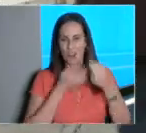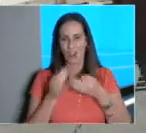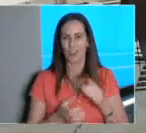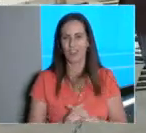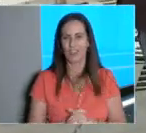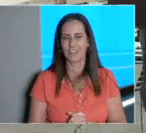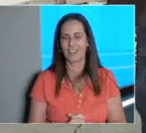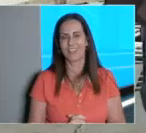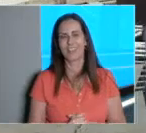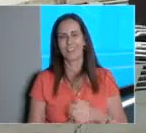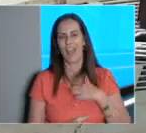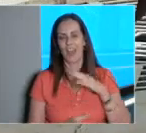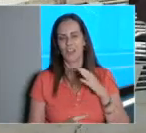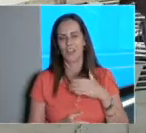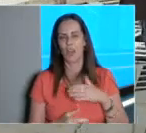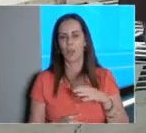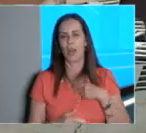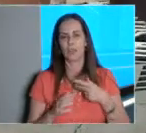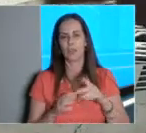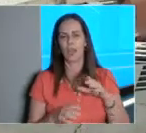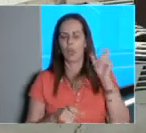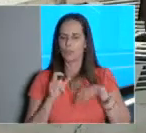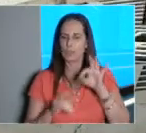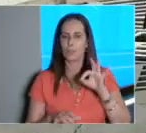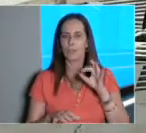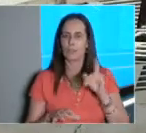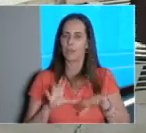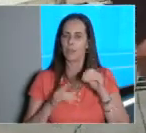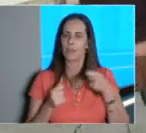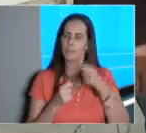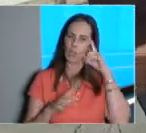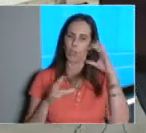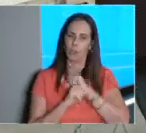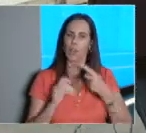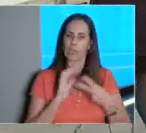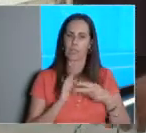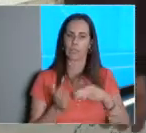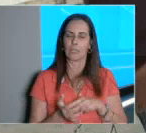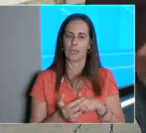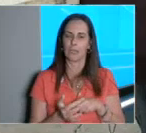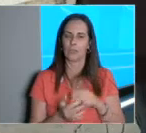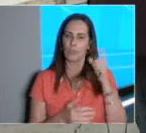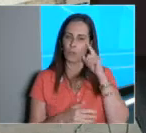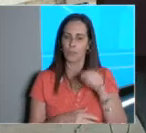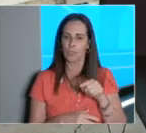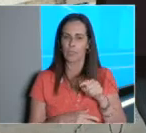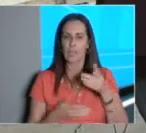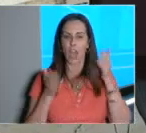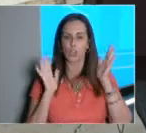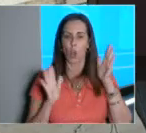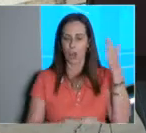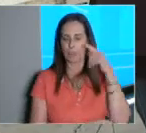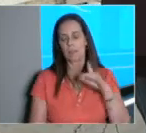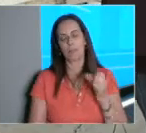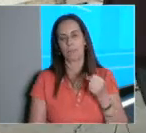פחות. אני לא מצביע אסטרטגיה. אני מאמין שאנשים צריכים להצביע לפי אידיאולוגיה ולא לפי אסטרטגיה. אני חושב שזה יהיה אסון